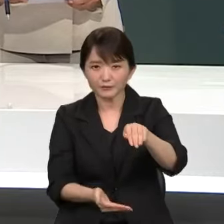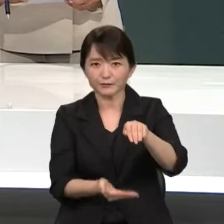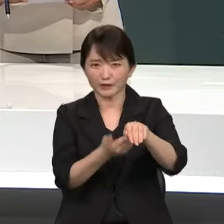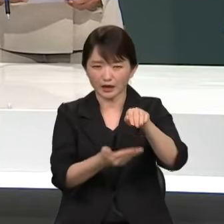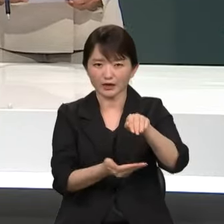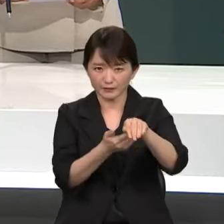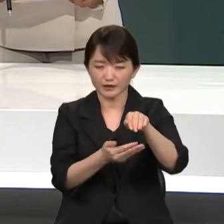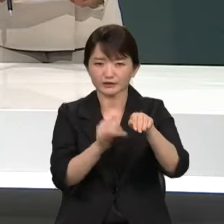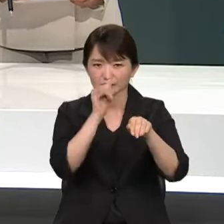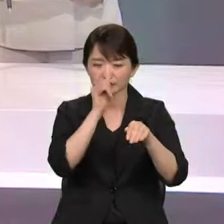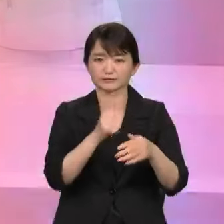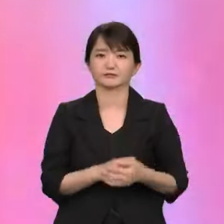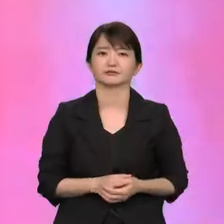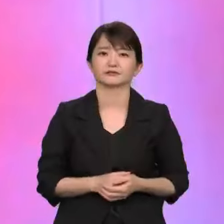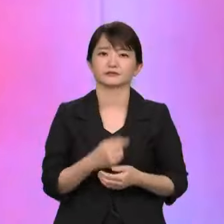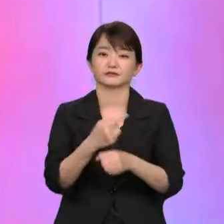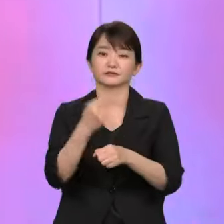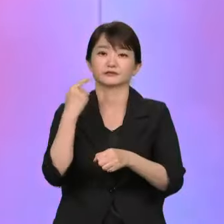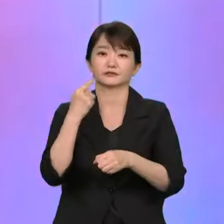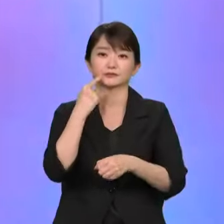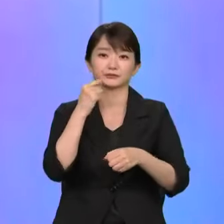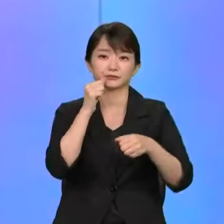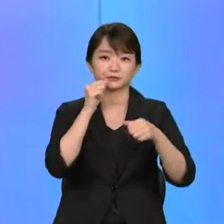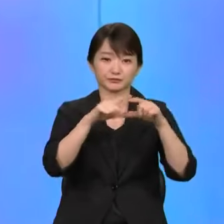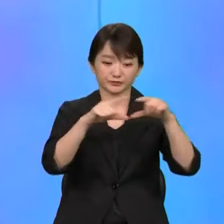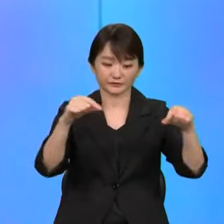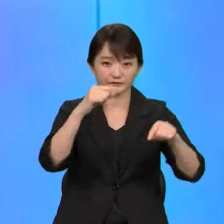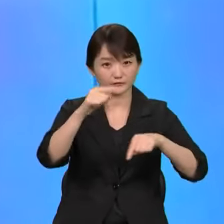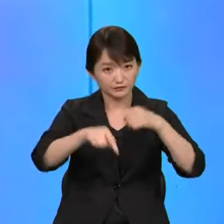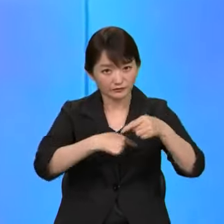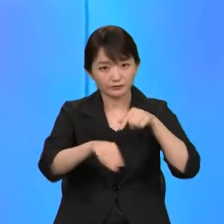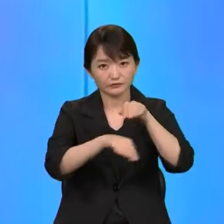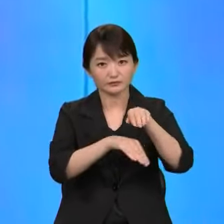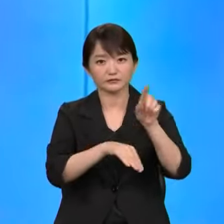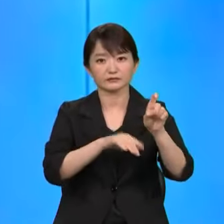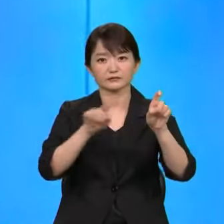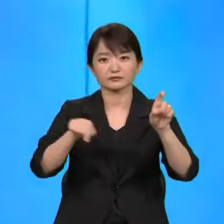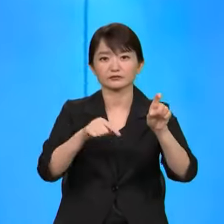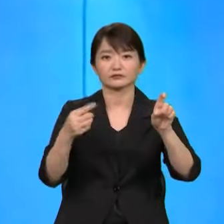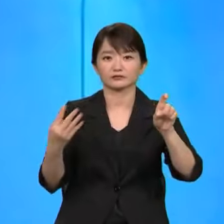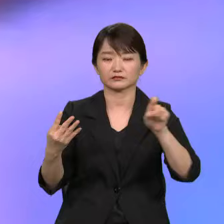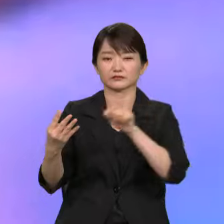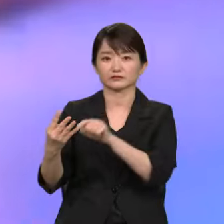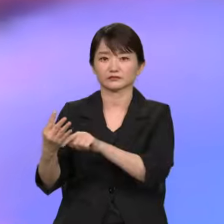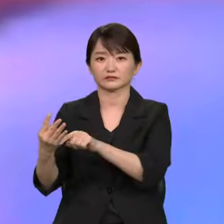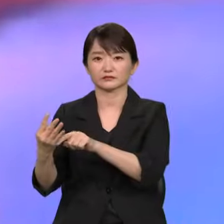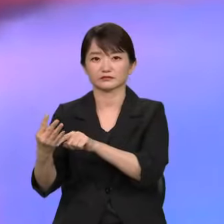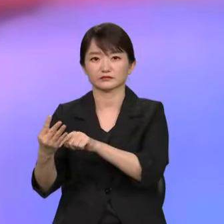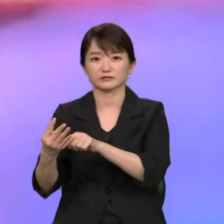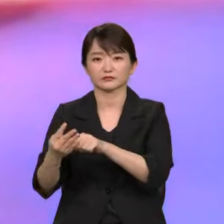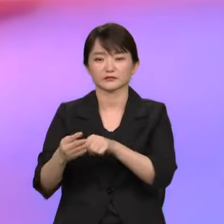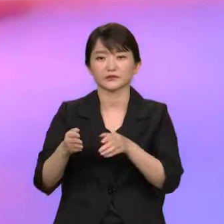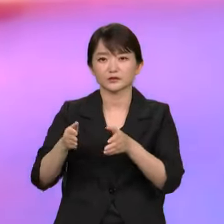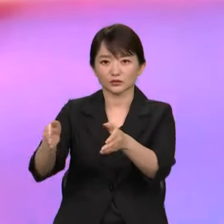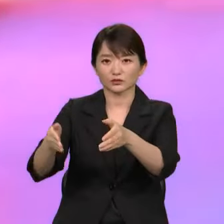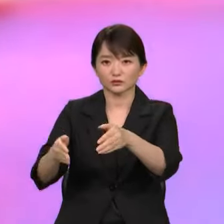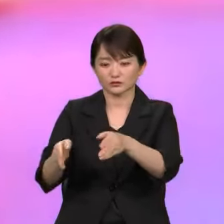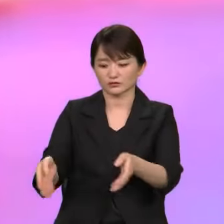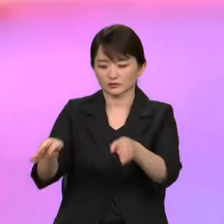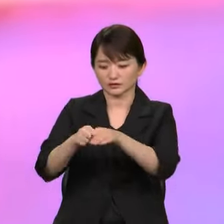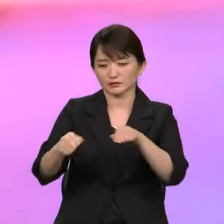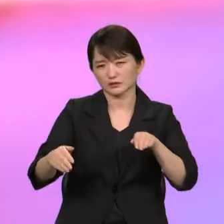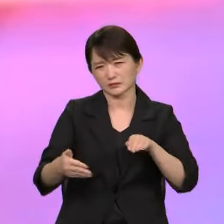쌓입니다 실제 지난해 배터리 교체 차량대 가운데 대는 연석 등 도로 시설과 부딪쳐